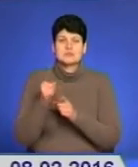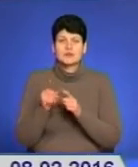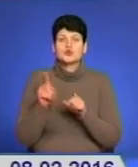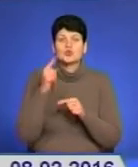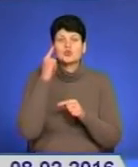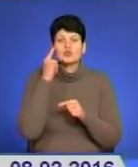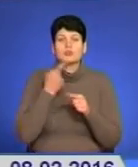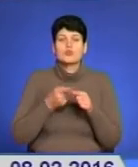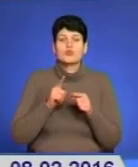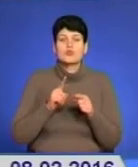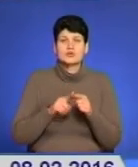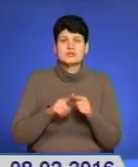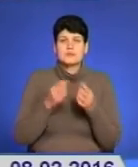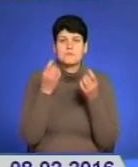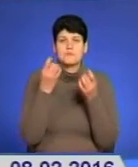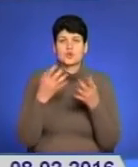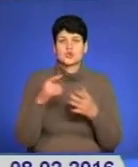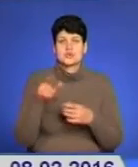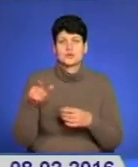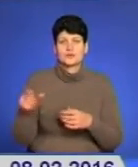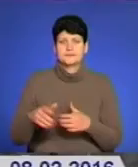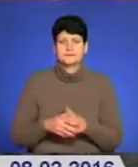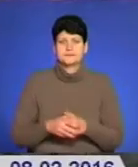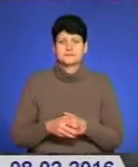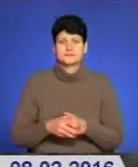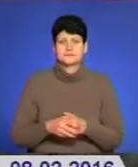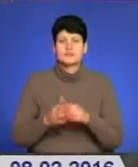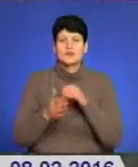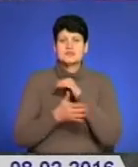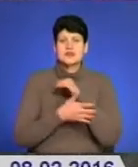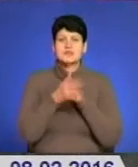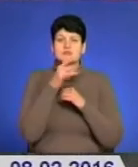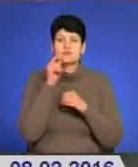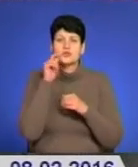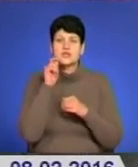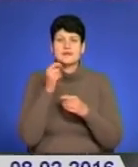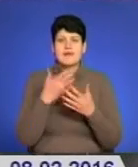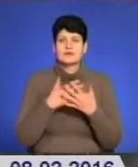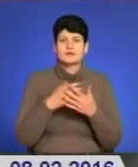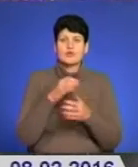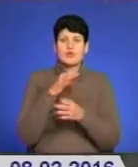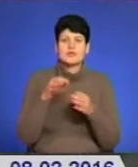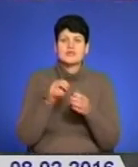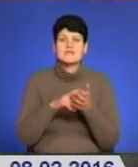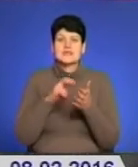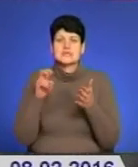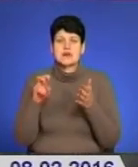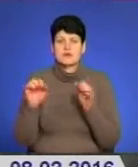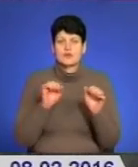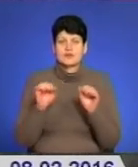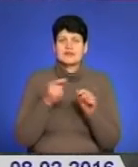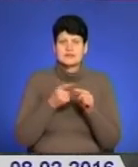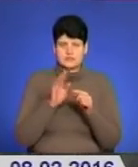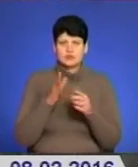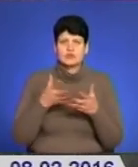пересічні тернополяни у нашому наступному відеоматеріалі. Останнім часом в Україні активно обговорюється відставка уряду. Як ви вважаєте, це вплине якимось чином